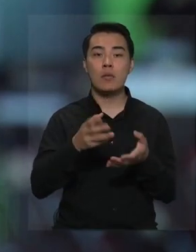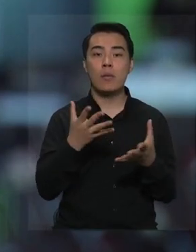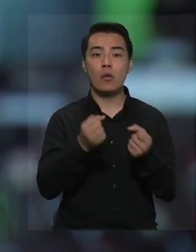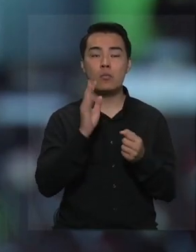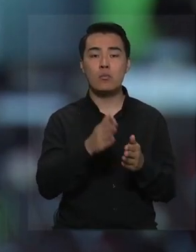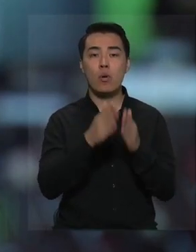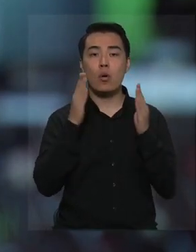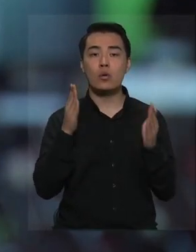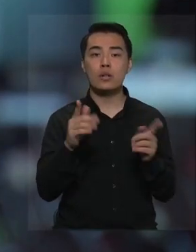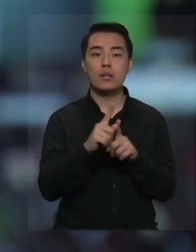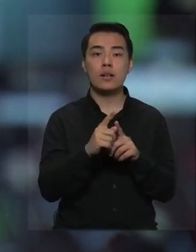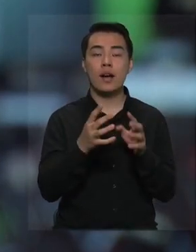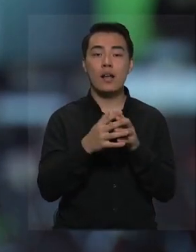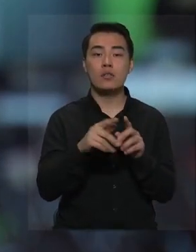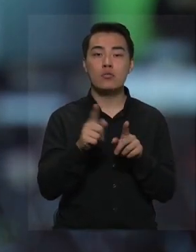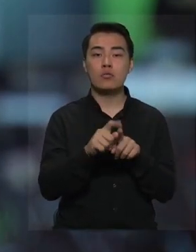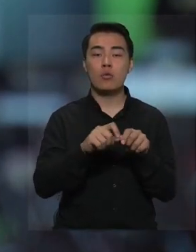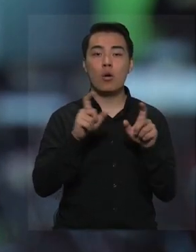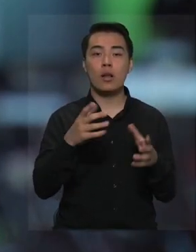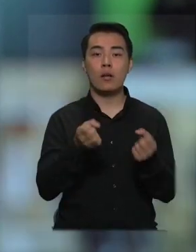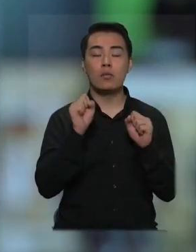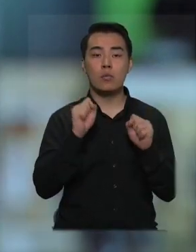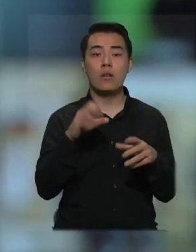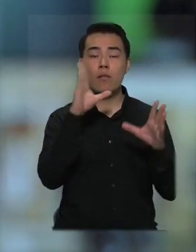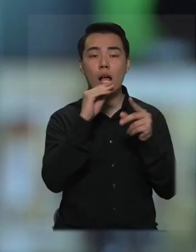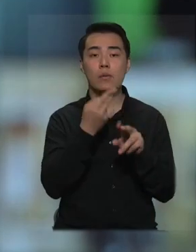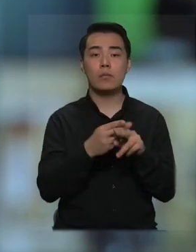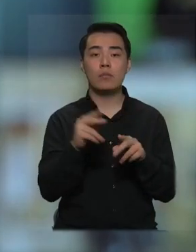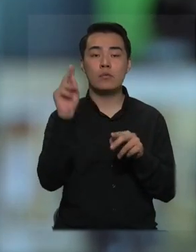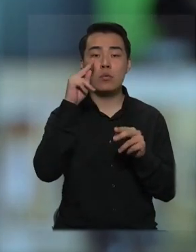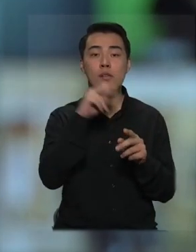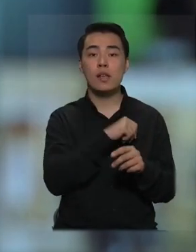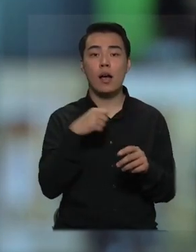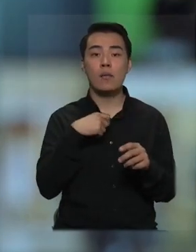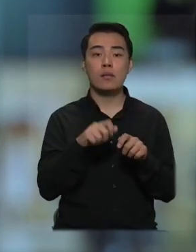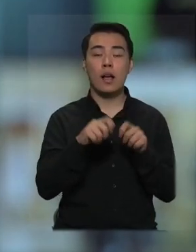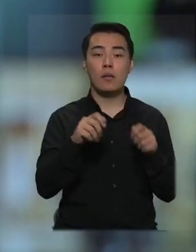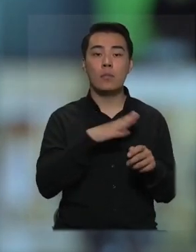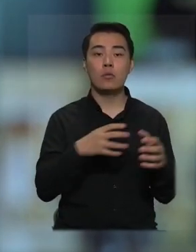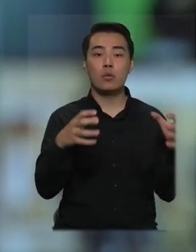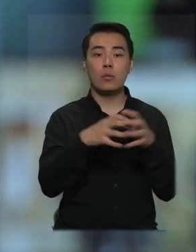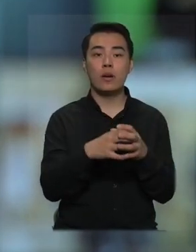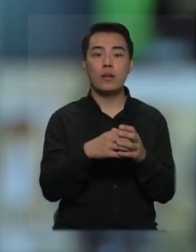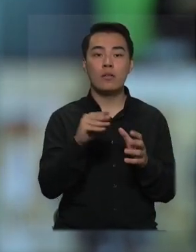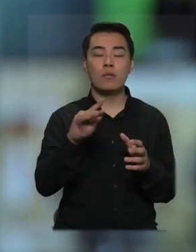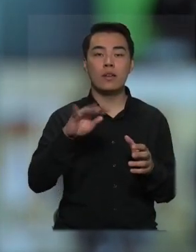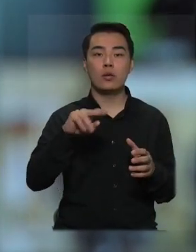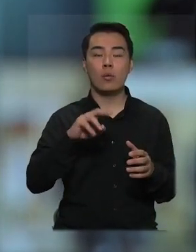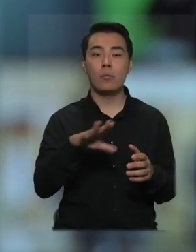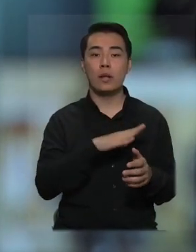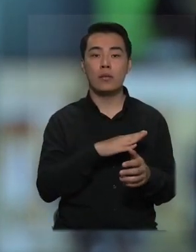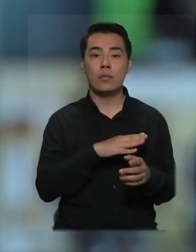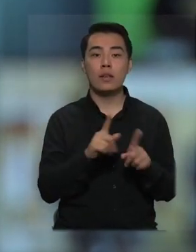большее количество сельских школьников такую возможность учебному заведению Представила группа компаний фридом